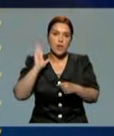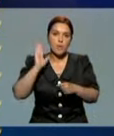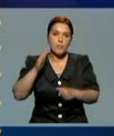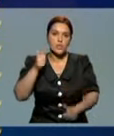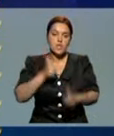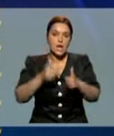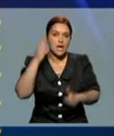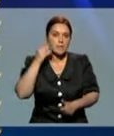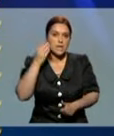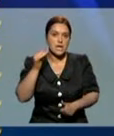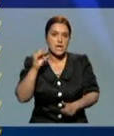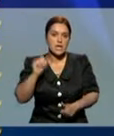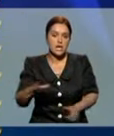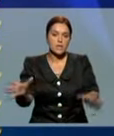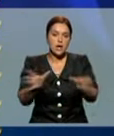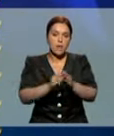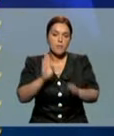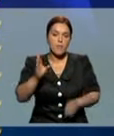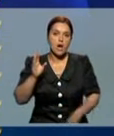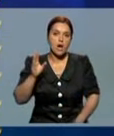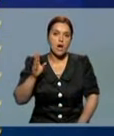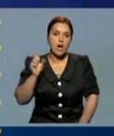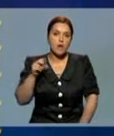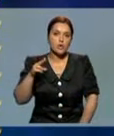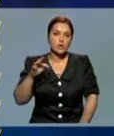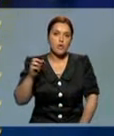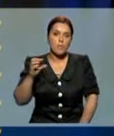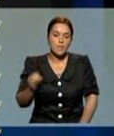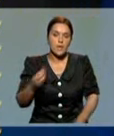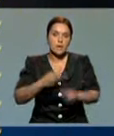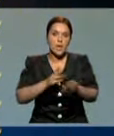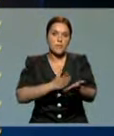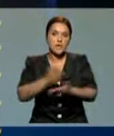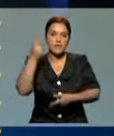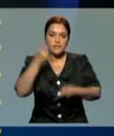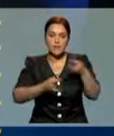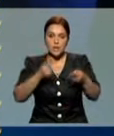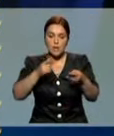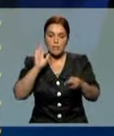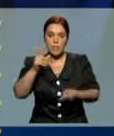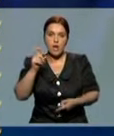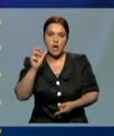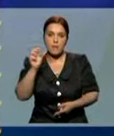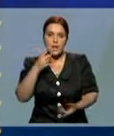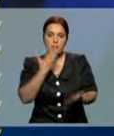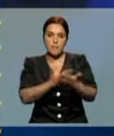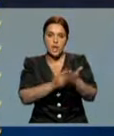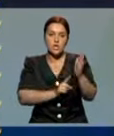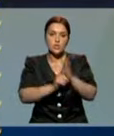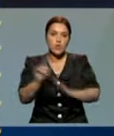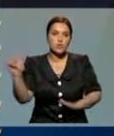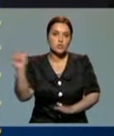тура в Алматы Кайрат сойдется с лидером чемпионата Актобе. Эту игру в прямом эфире покажет телеканал Хабар.